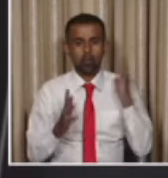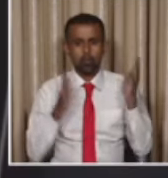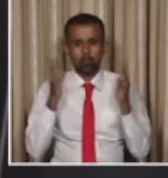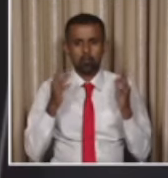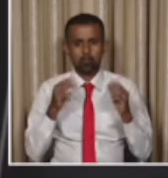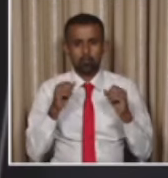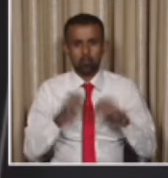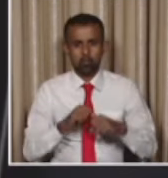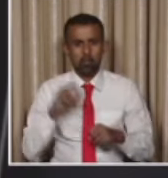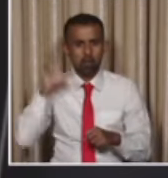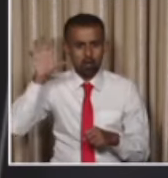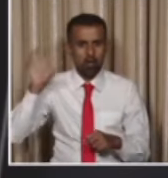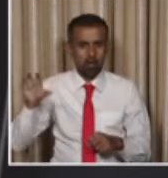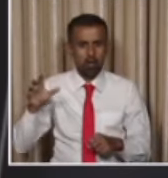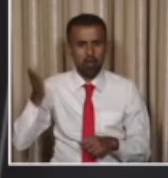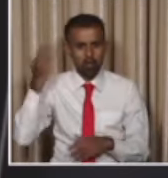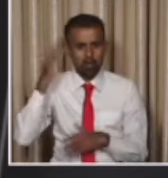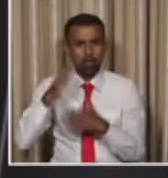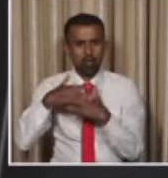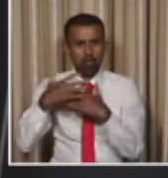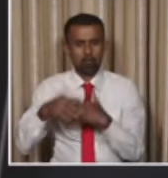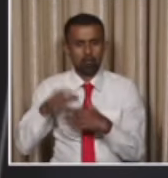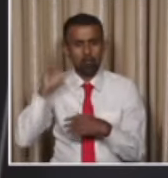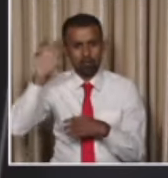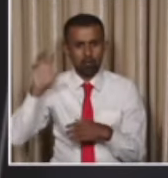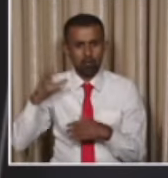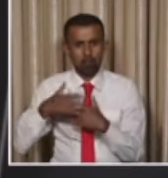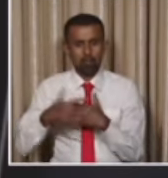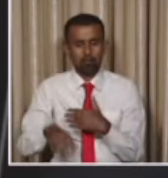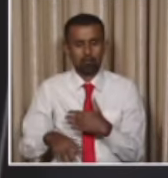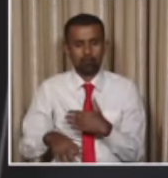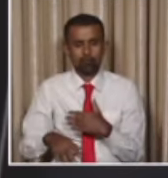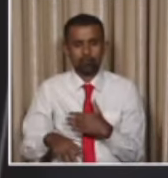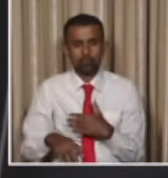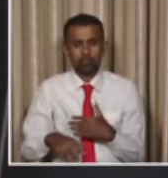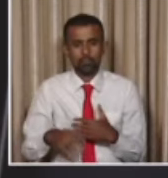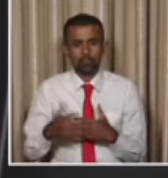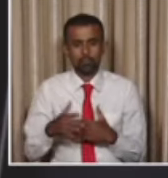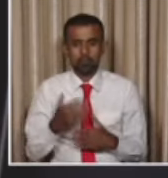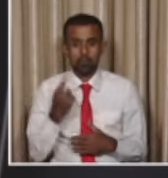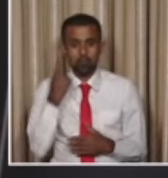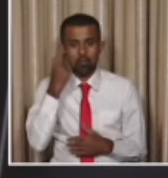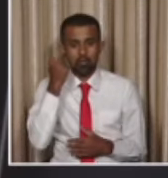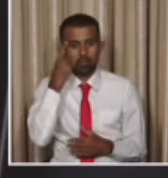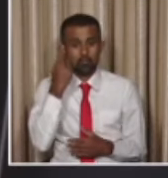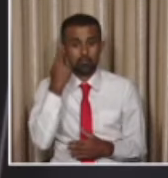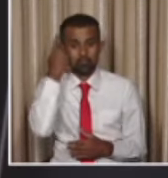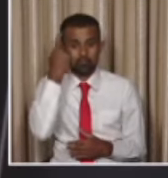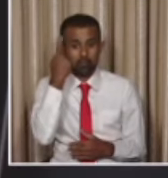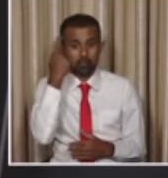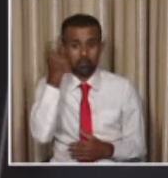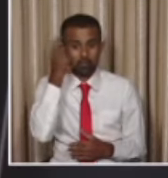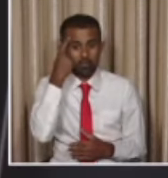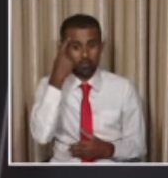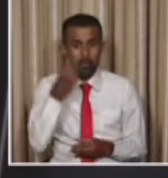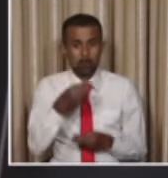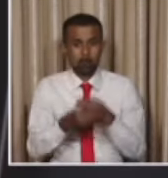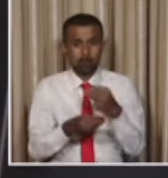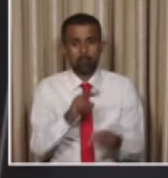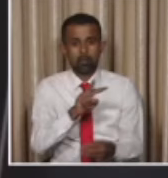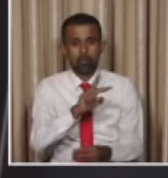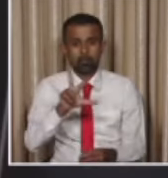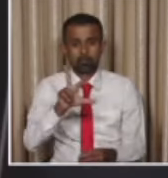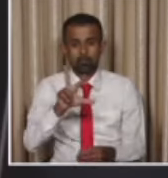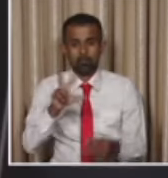බංකොලොත් වෙච්ච රටවල් තියෙනවා ගොඩක්. ඒ රටවල්ලොල ඒක කරලා පළපුරුද්ධ තියෙන විශේෂඥතාවේ තියෙන කම්පැනි 28ක්